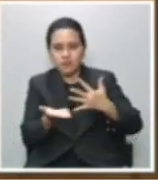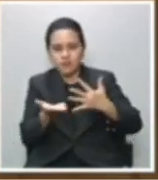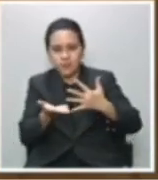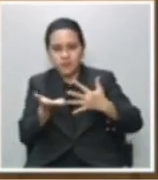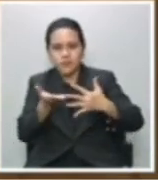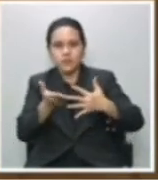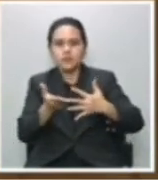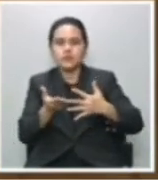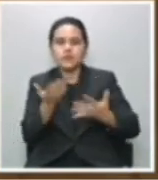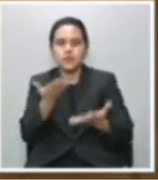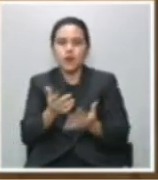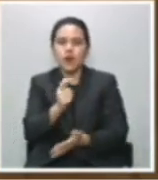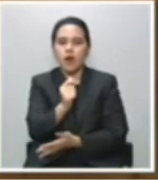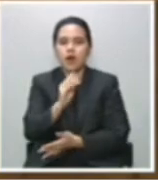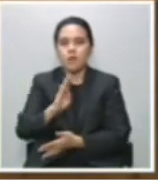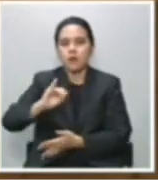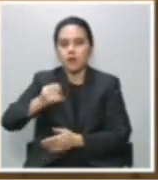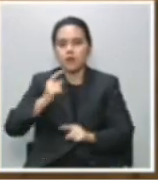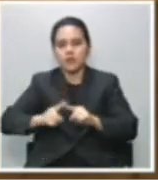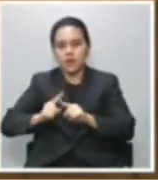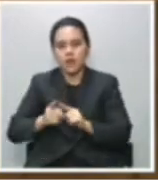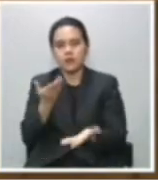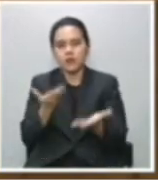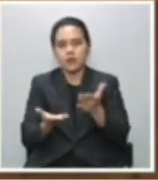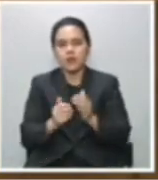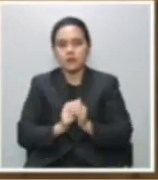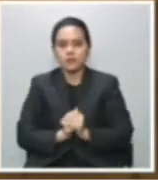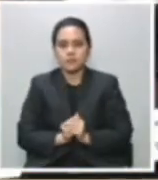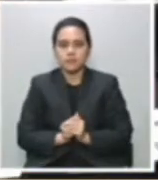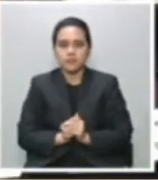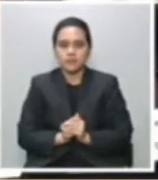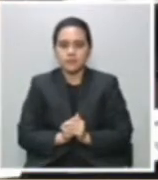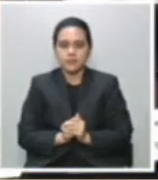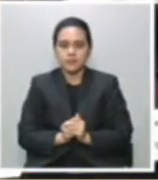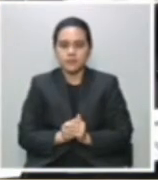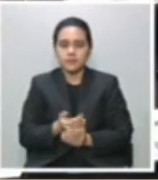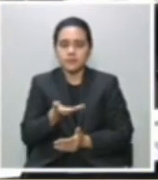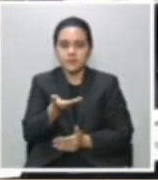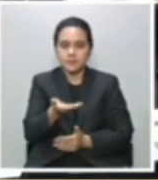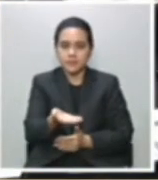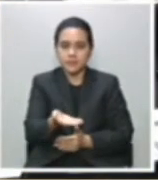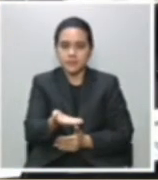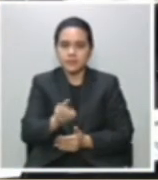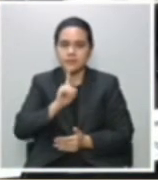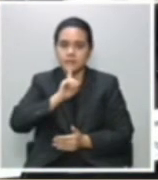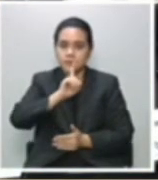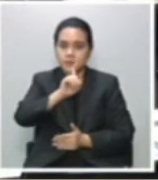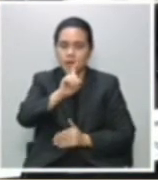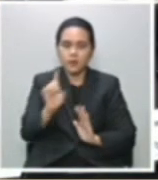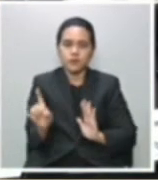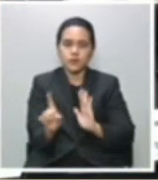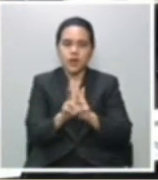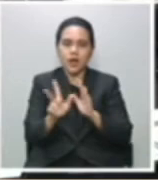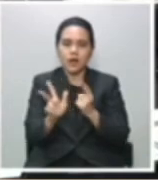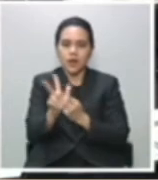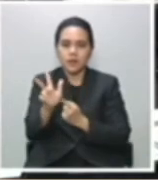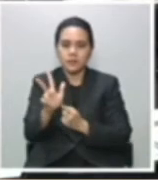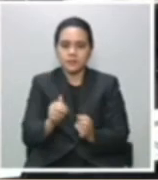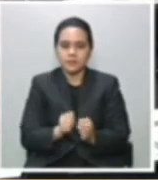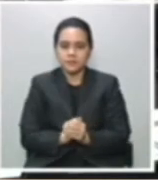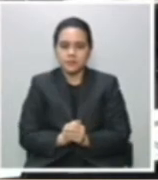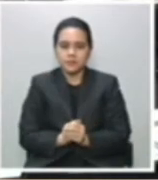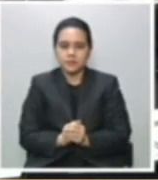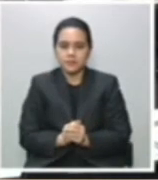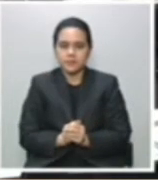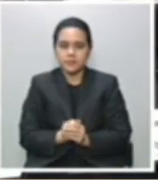อบจ.ครับผม ครับท่านวิวัฒน์ชัยถามได้อีกครั้งครับผมเชิญนะคร ับ ท่านประธานที่เค